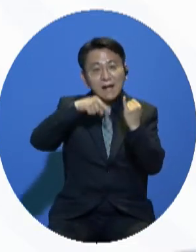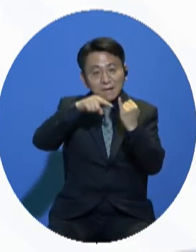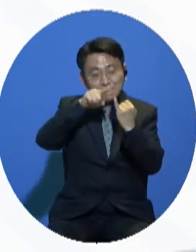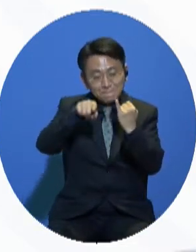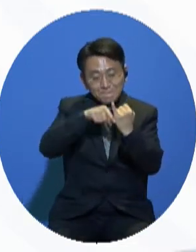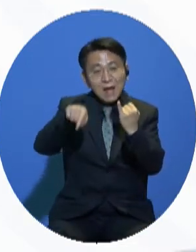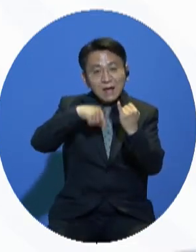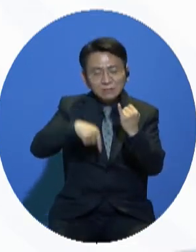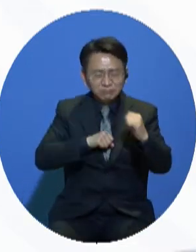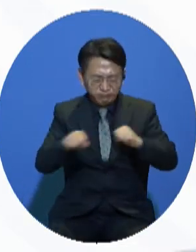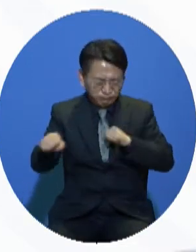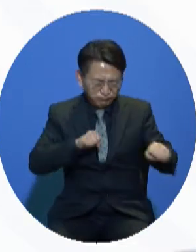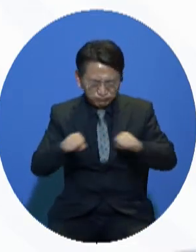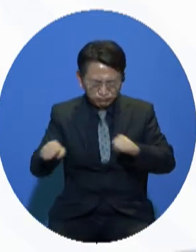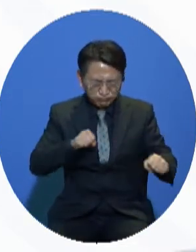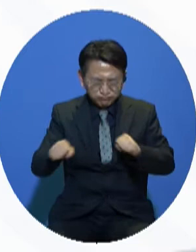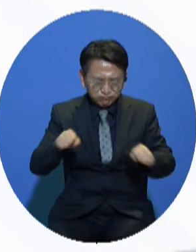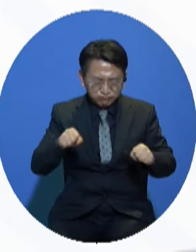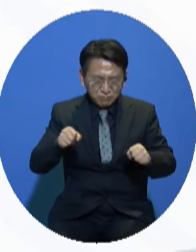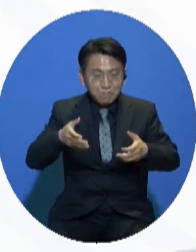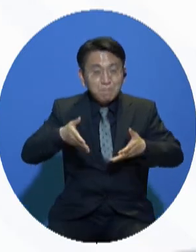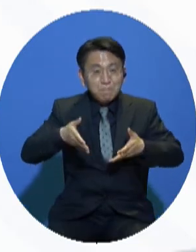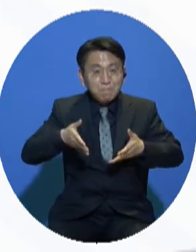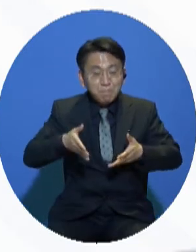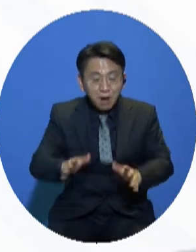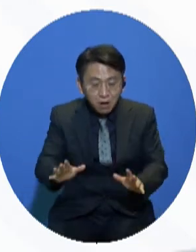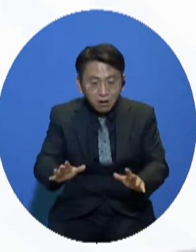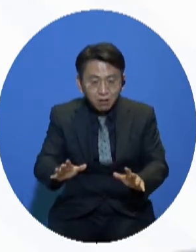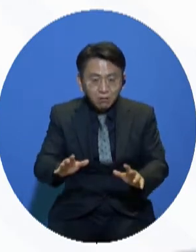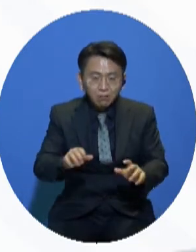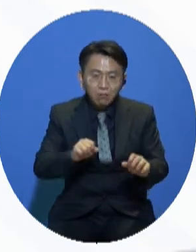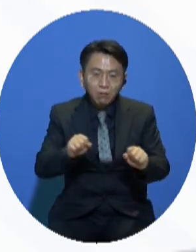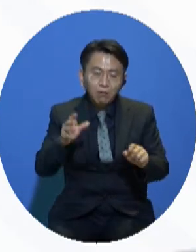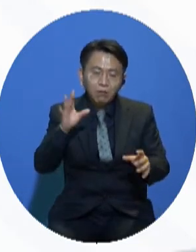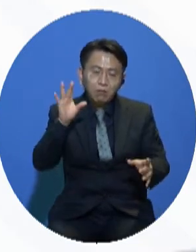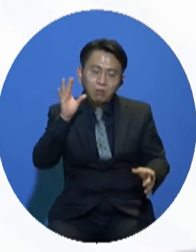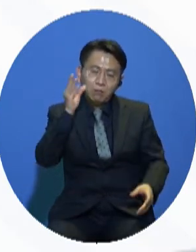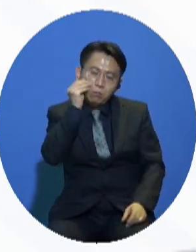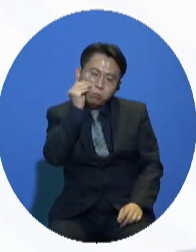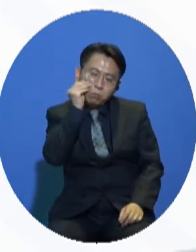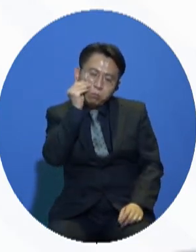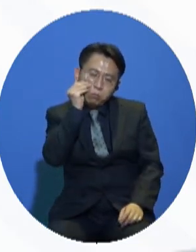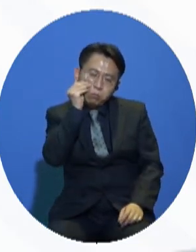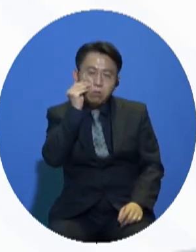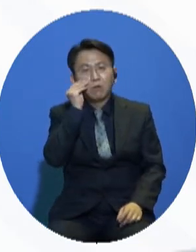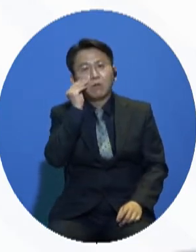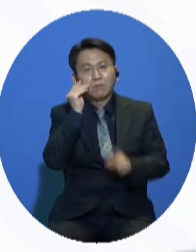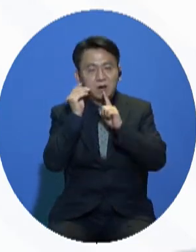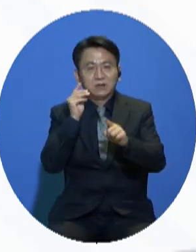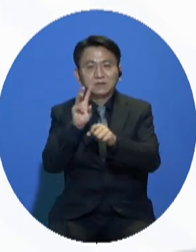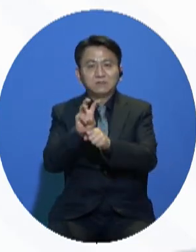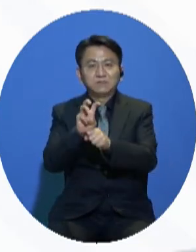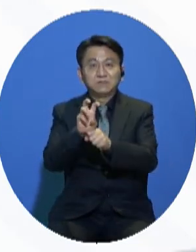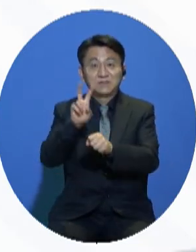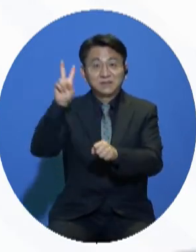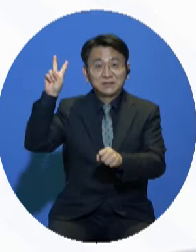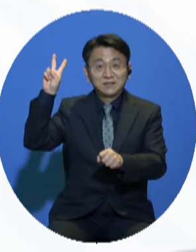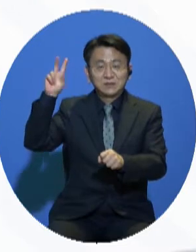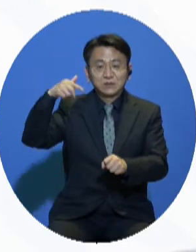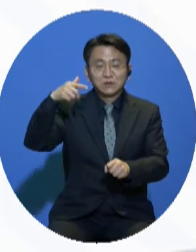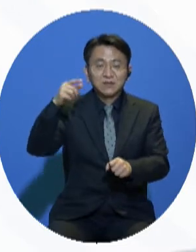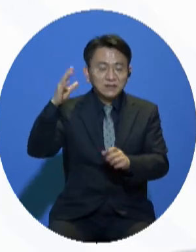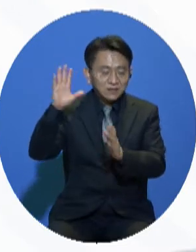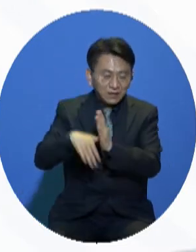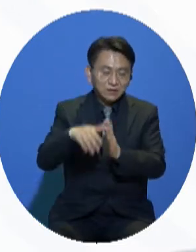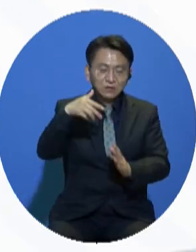이제 굉장히 활동적이었었고 근데 태어났는데 제가 그렇게 활동적이지 않았다는 것입니다. 32년 전에는 뇌성마비에